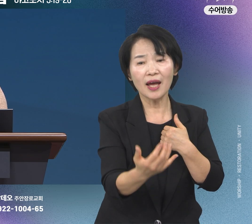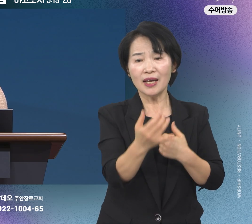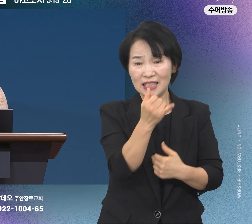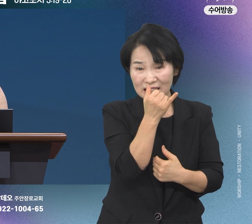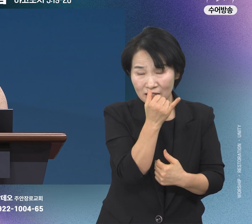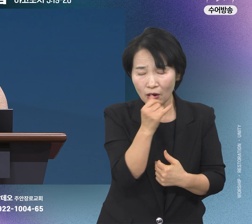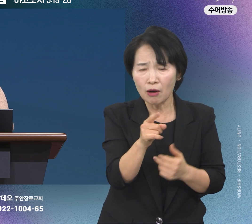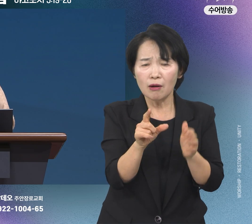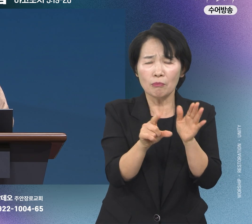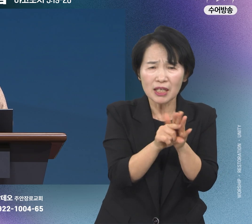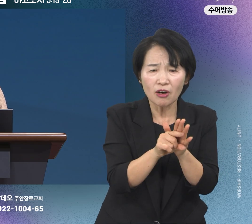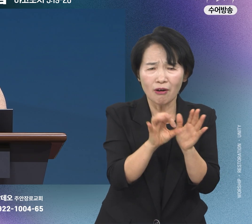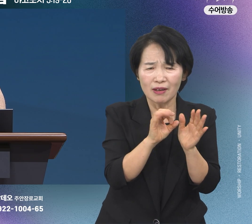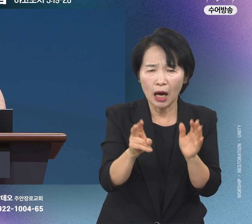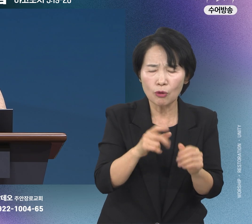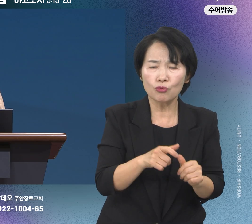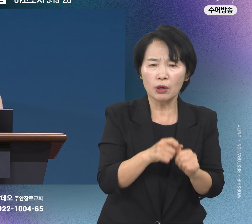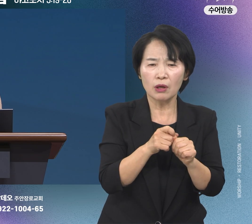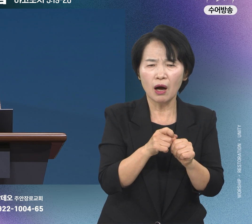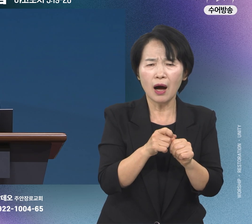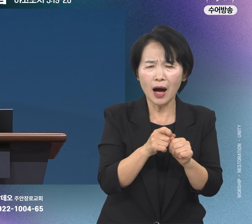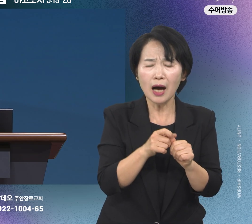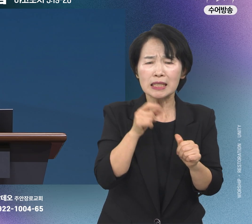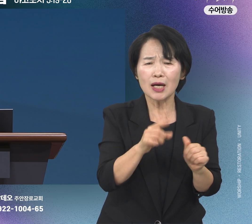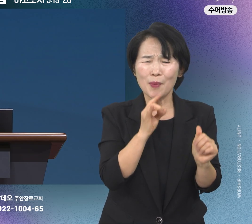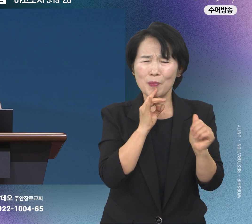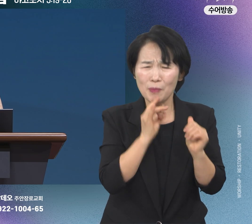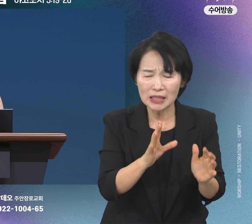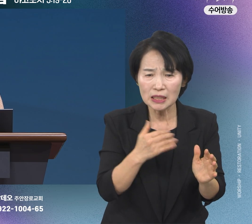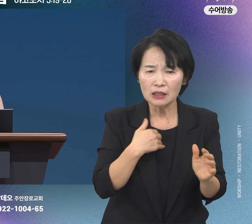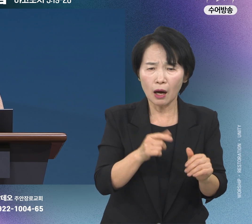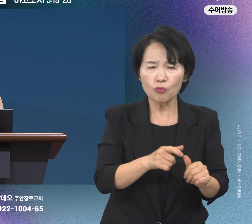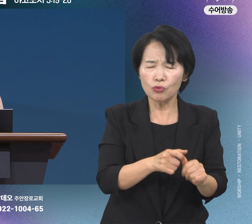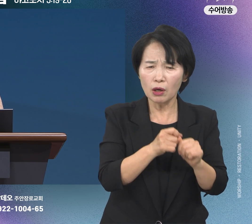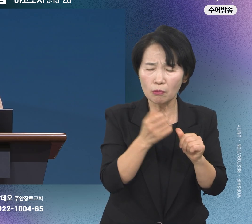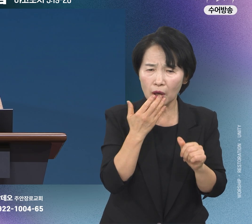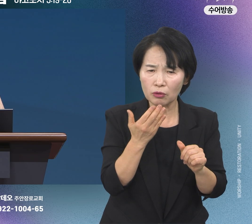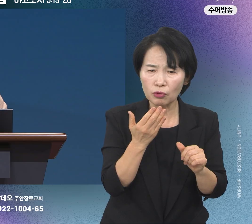그 믿음이구나. 그걸로만 나는 구원을 얻을 수 있구나.